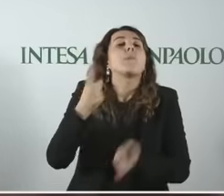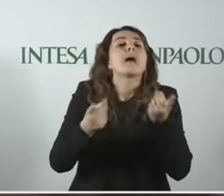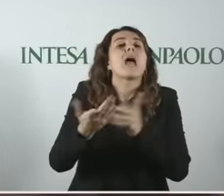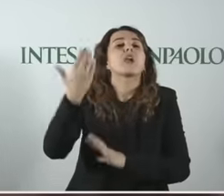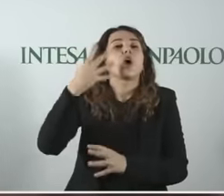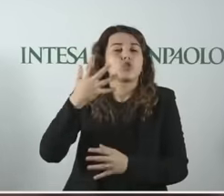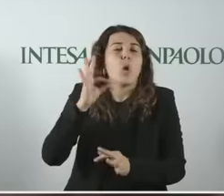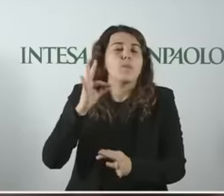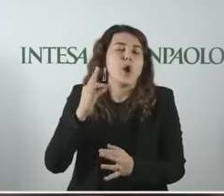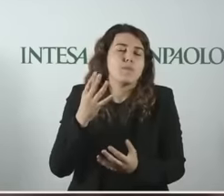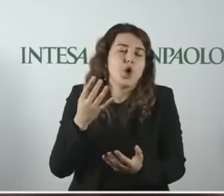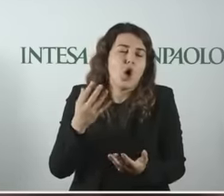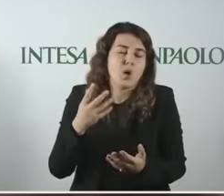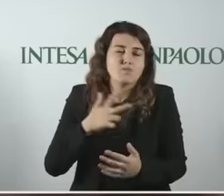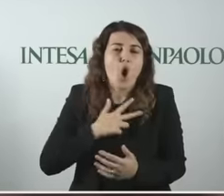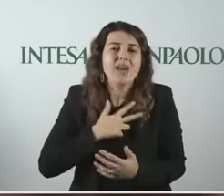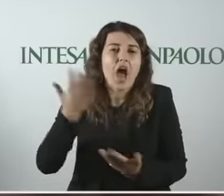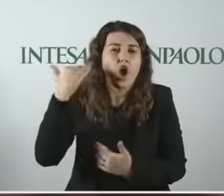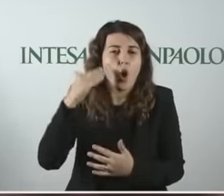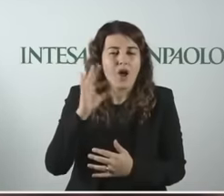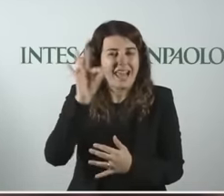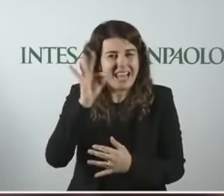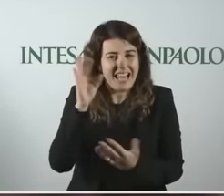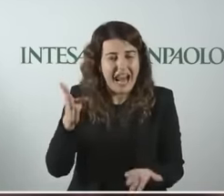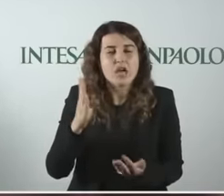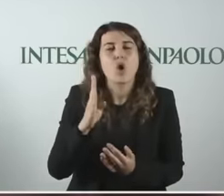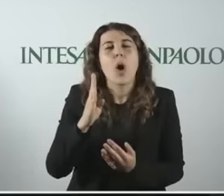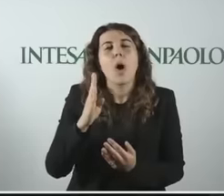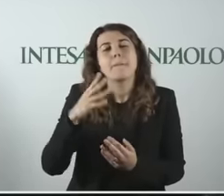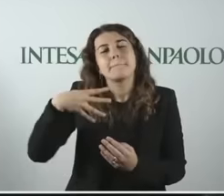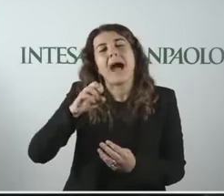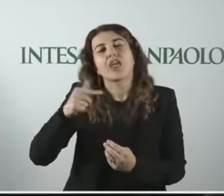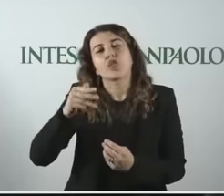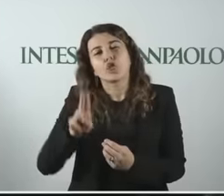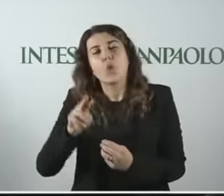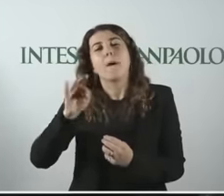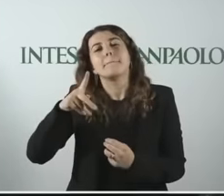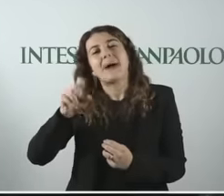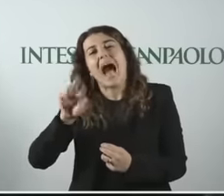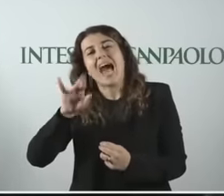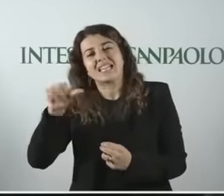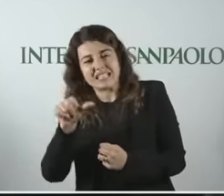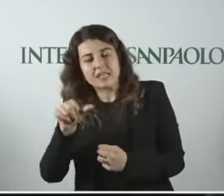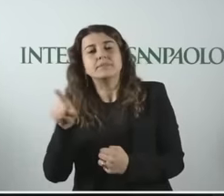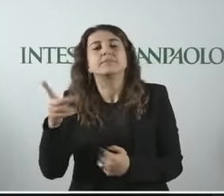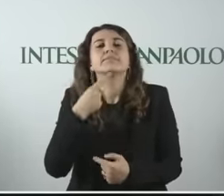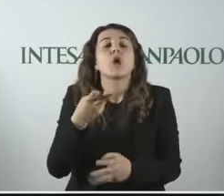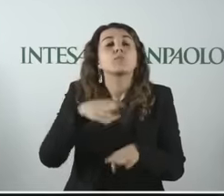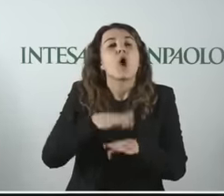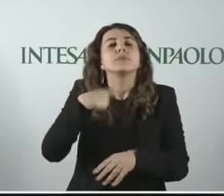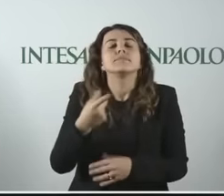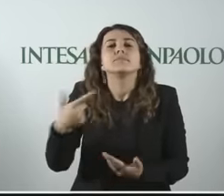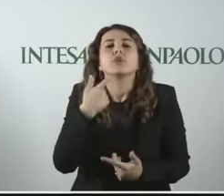un monaco inglese Matthew Paris che scrive appunto subito dopo la sua morte che lui era stato fra le altre cose